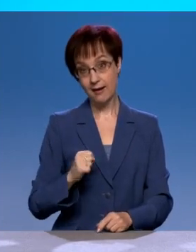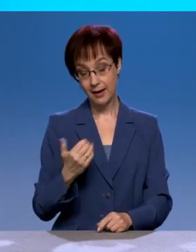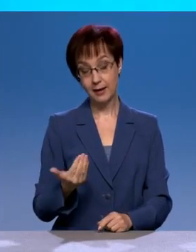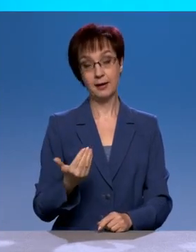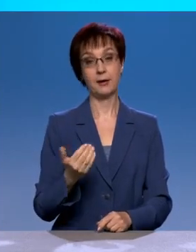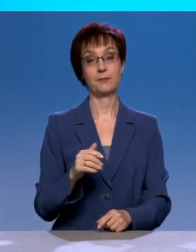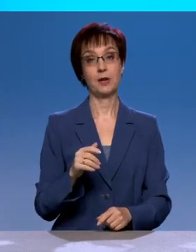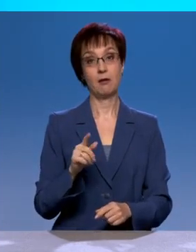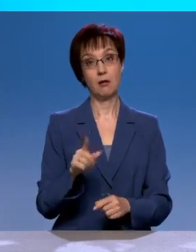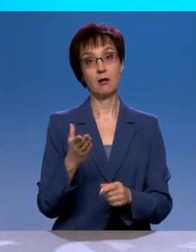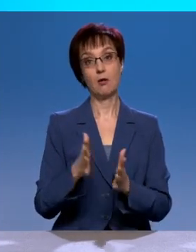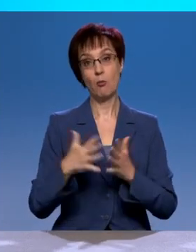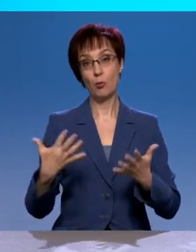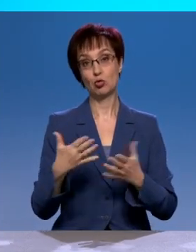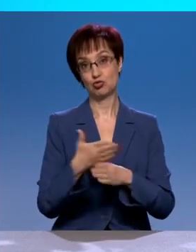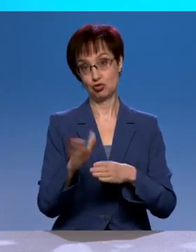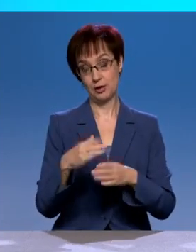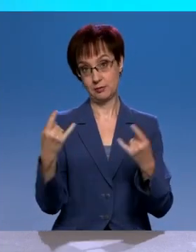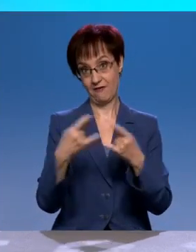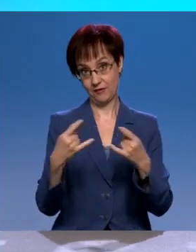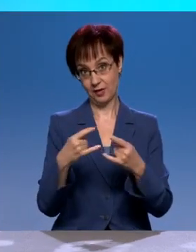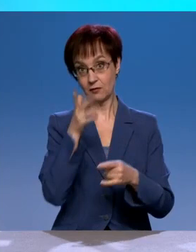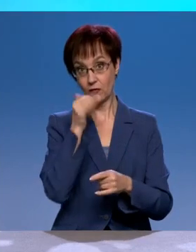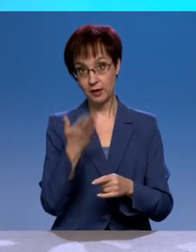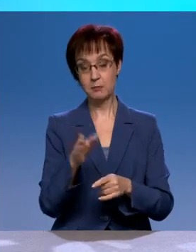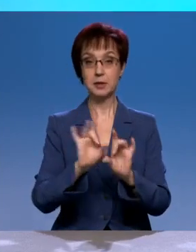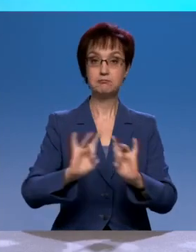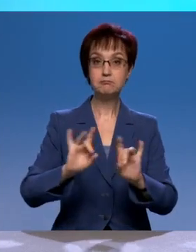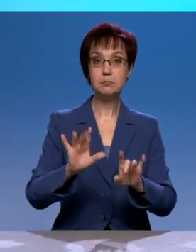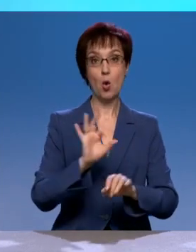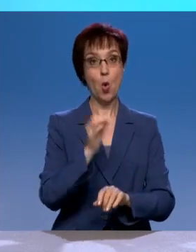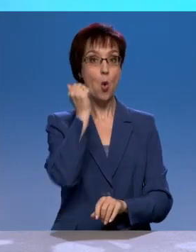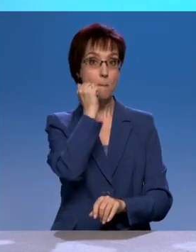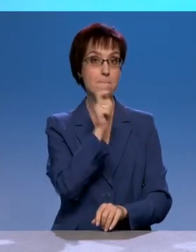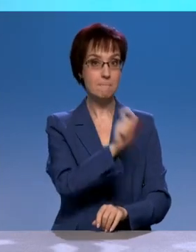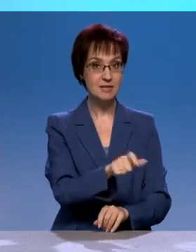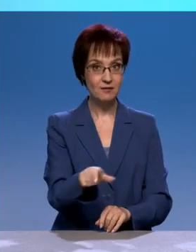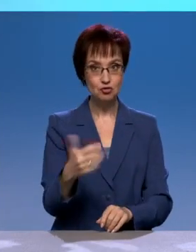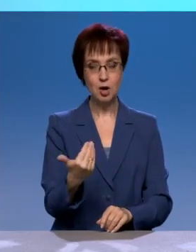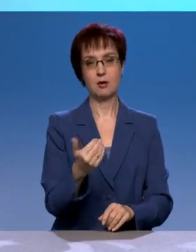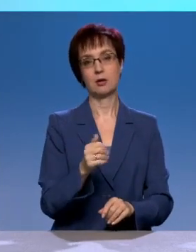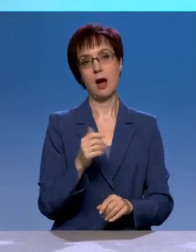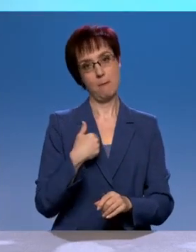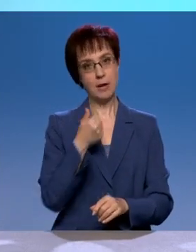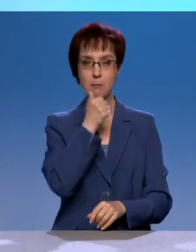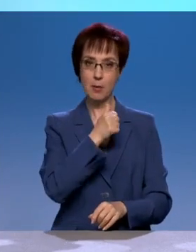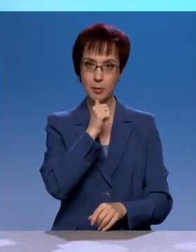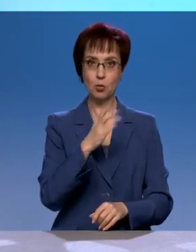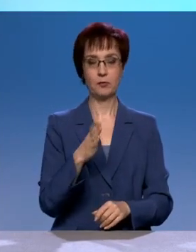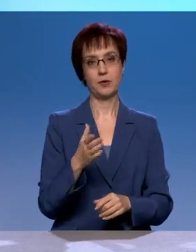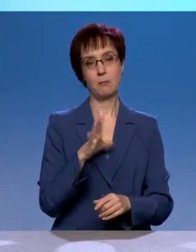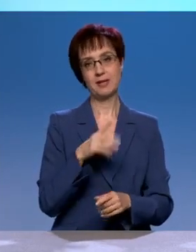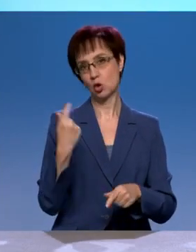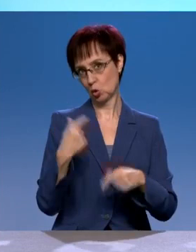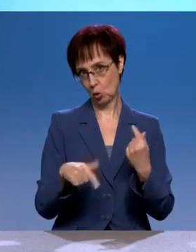решений, которые принимаются в Москве. Мы попробовали это изменить, мы попробовали быть другими и в рамках эфира «Отражение», и в рамках проекта «День